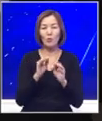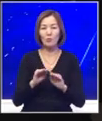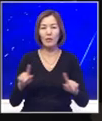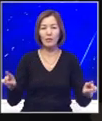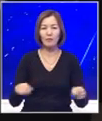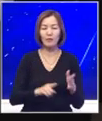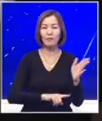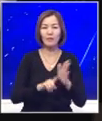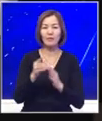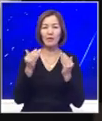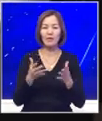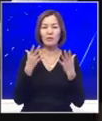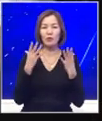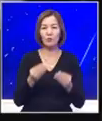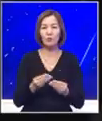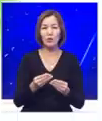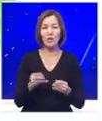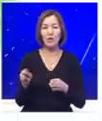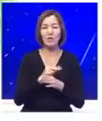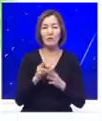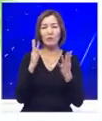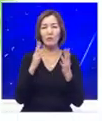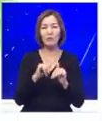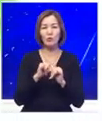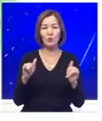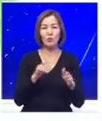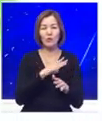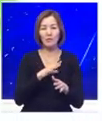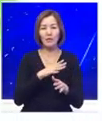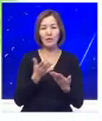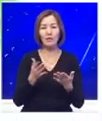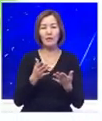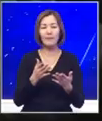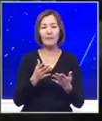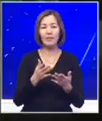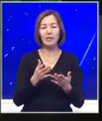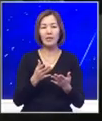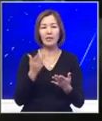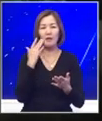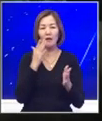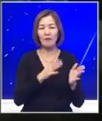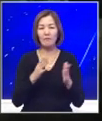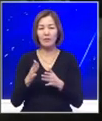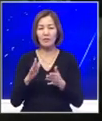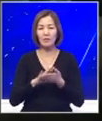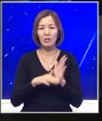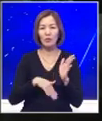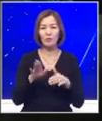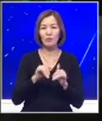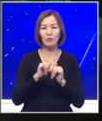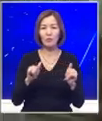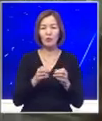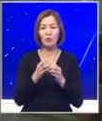бейімдеуді бастаған мекемеде күн өте емделушілер қатары көбейіп келеді. Әрі олардың ортада өздерін қалыпты ұстау деңгейлері жақсаруда. Мәселен,